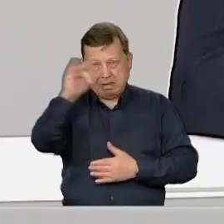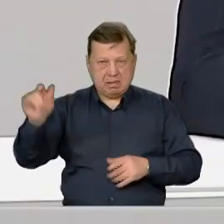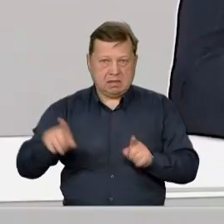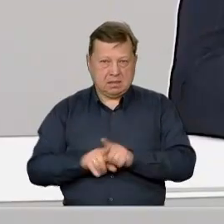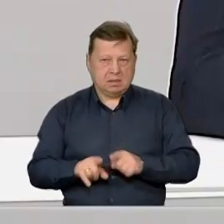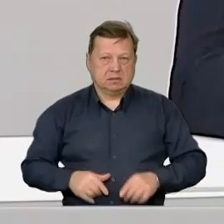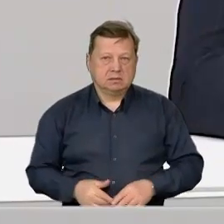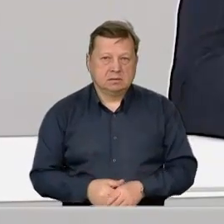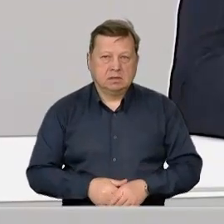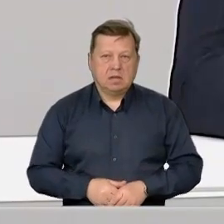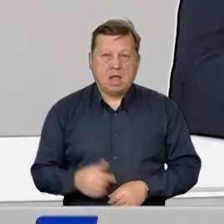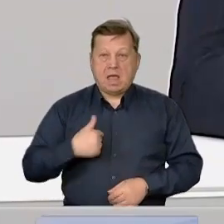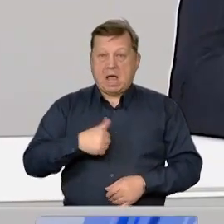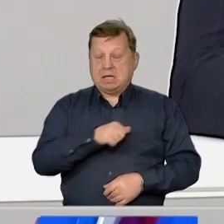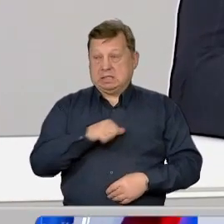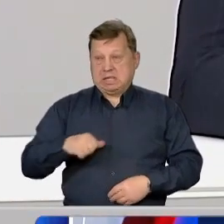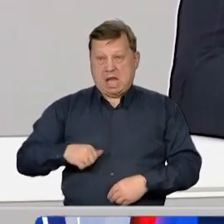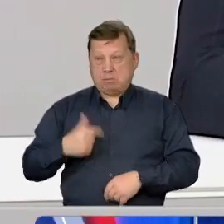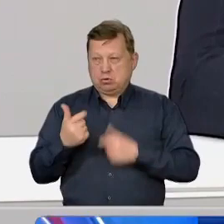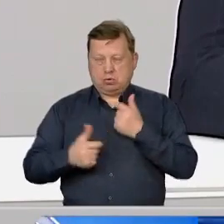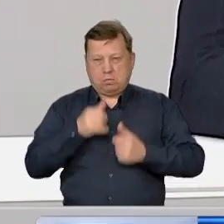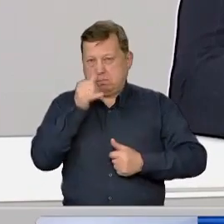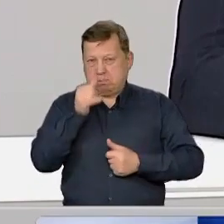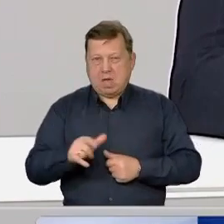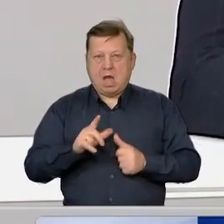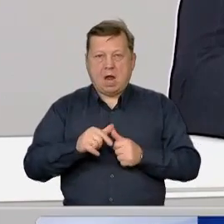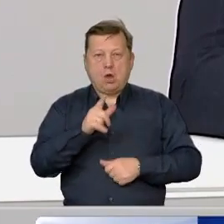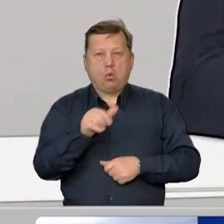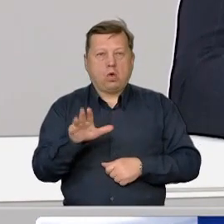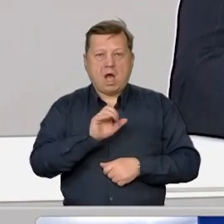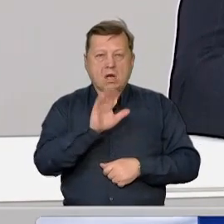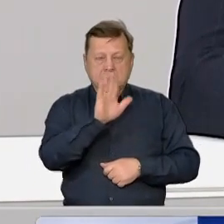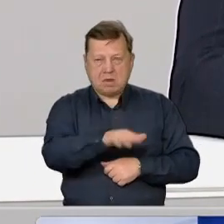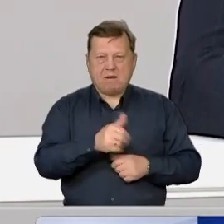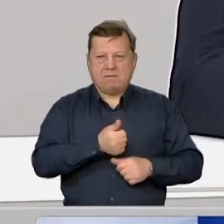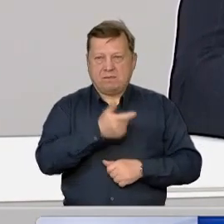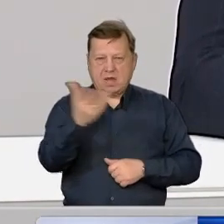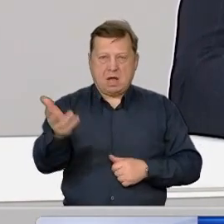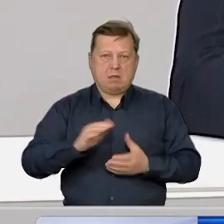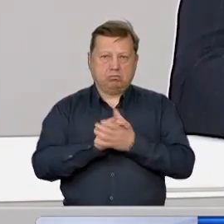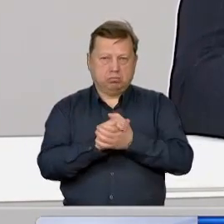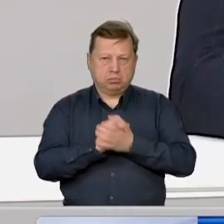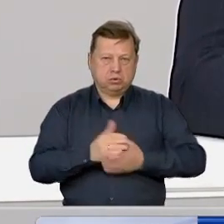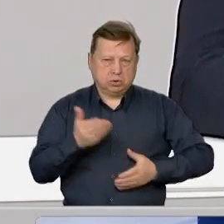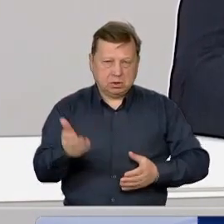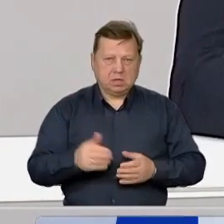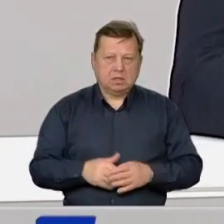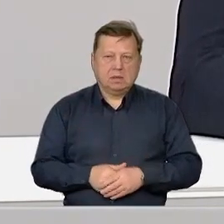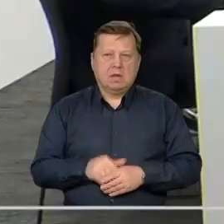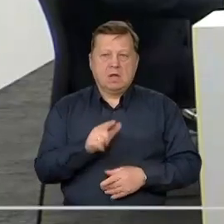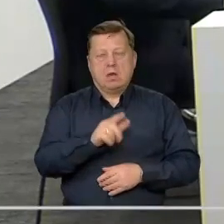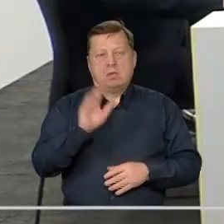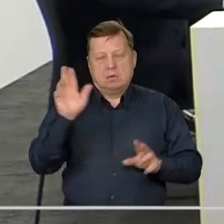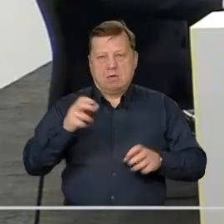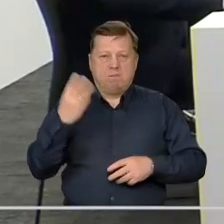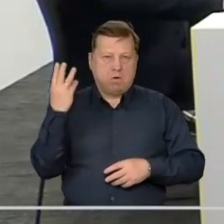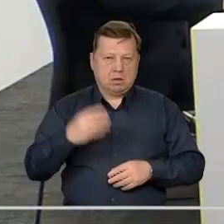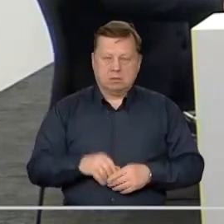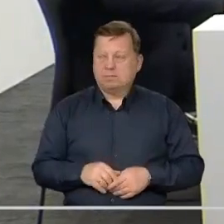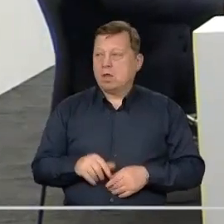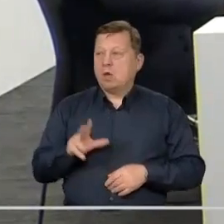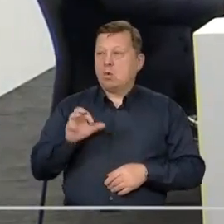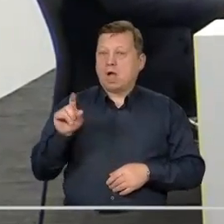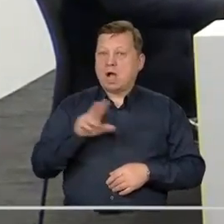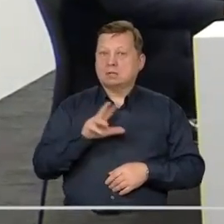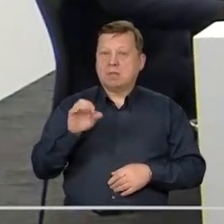Ja sam nic nie zrobię, ale Łukasz ma wielu bliskich przyjaciół, których ja to, nie wiem, w cudzysłowie nazywam wolontariuszami. Początkowo Łukasz